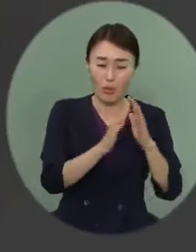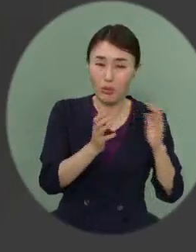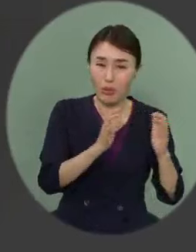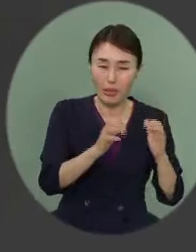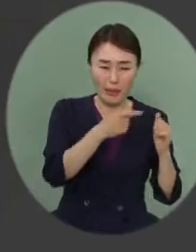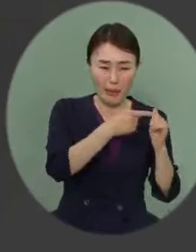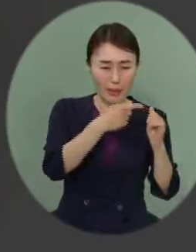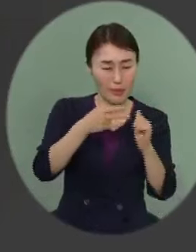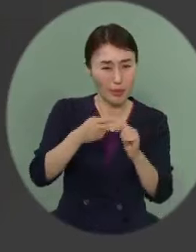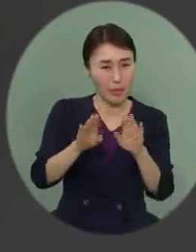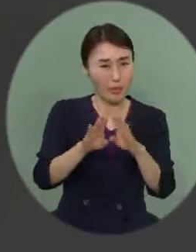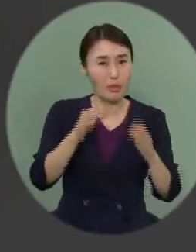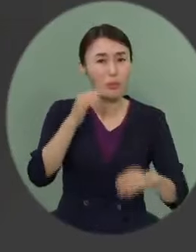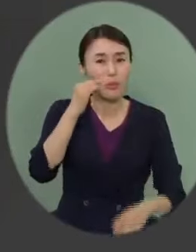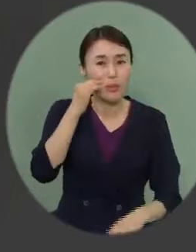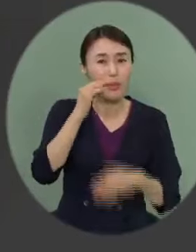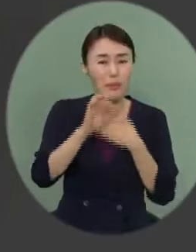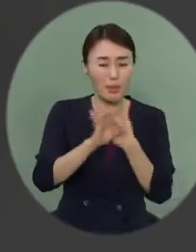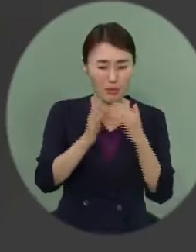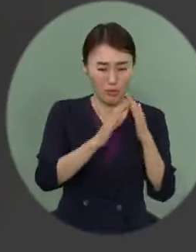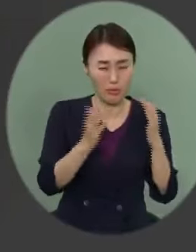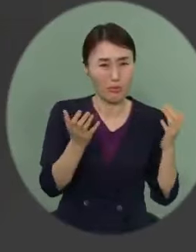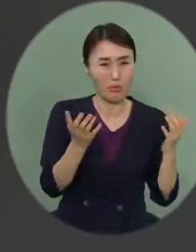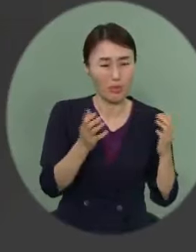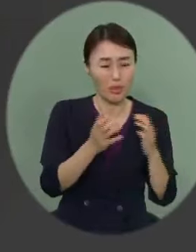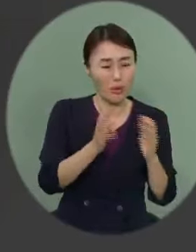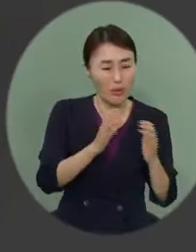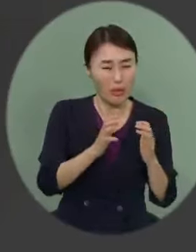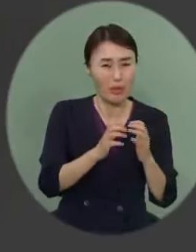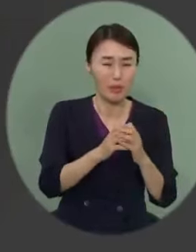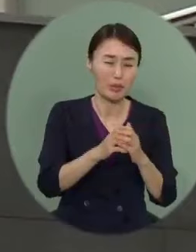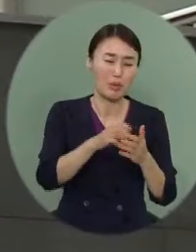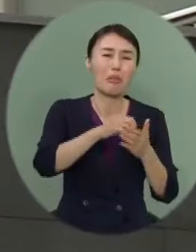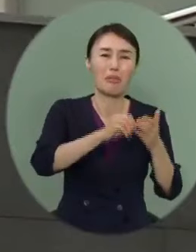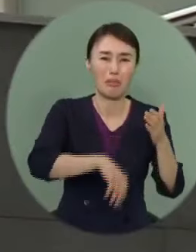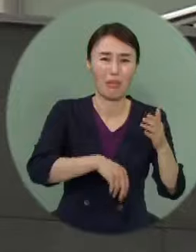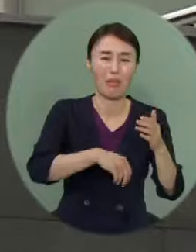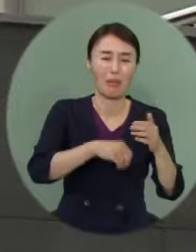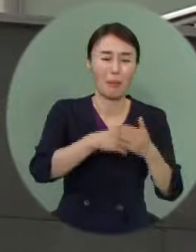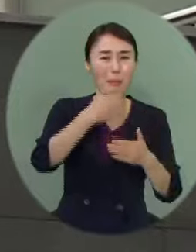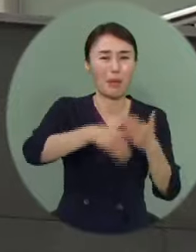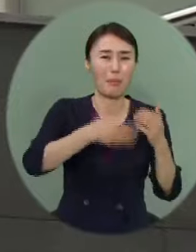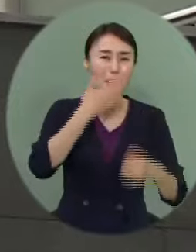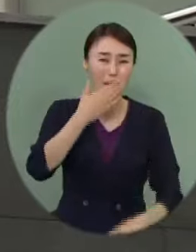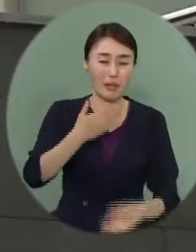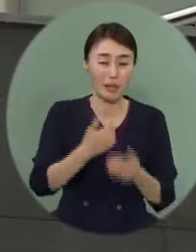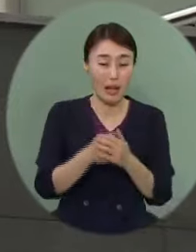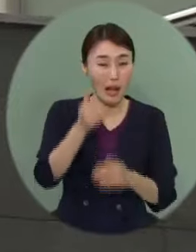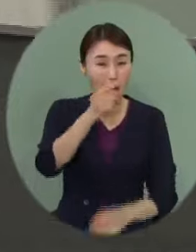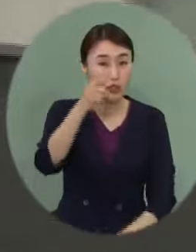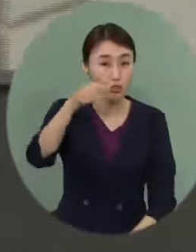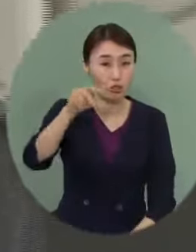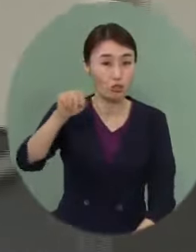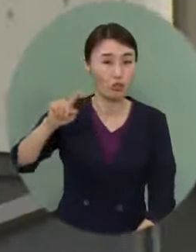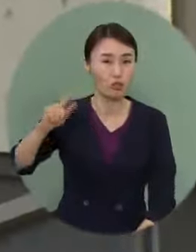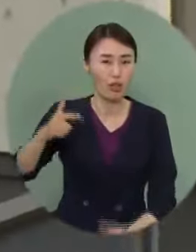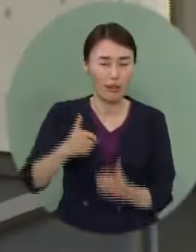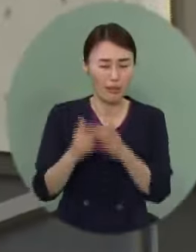차례에 걸쳐 개최되지 못하면 공청회를 생략할 수 있기 때문입니다. 한수원 측은 주민 의견 수렴 절차를